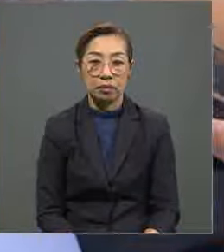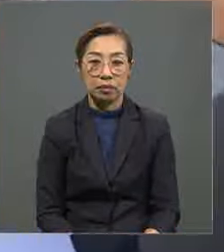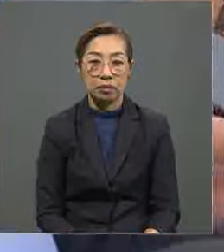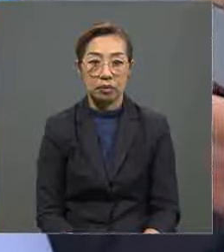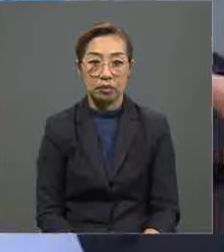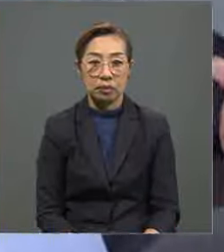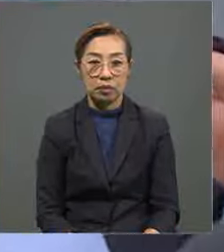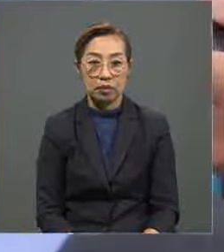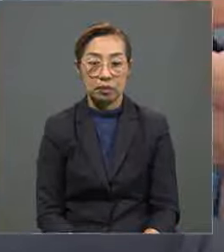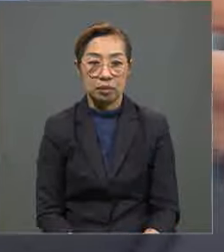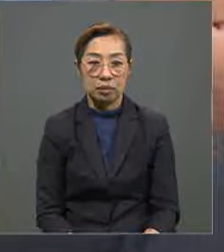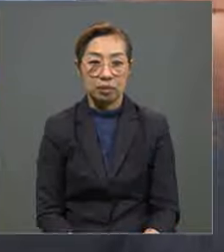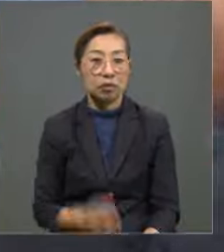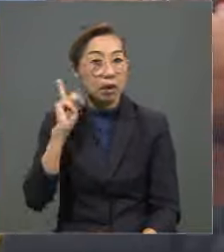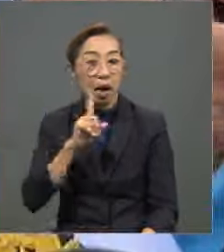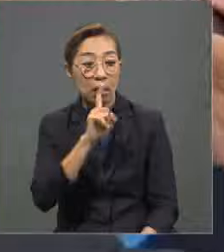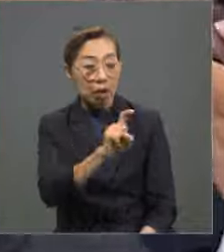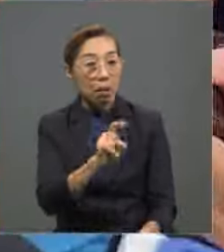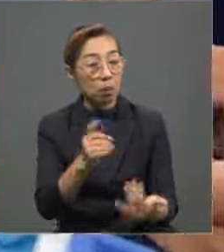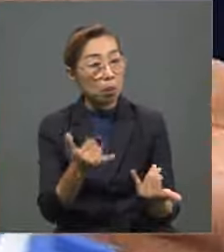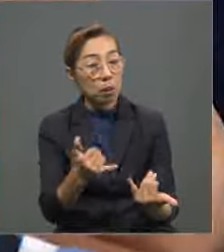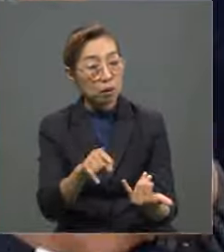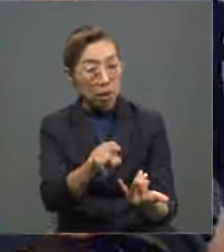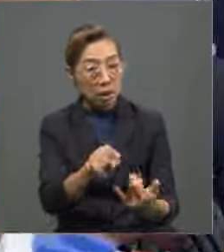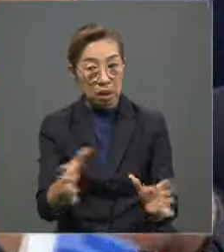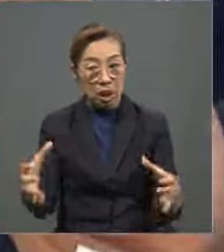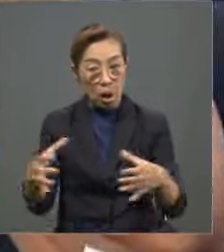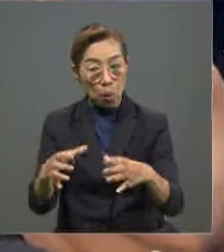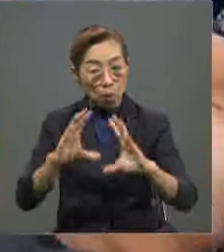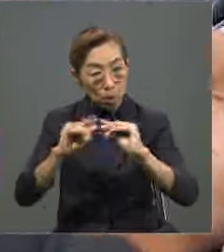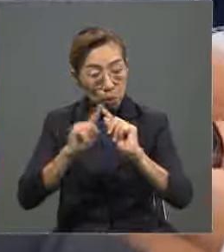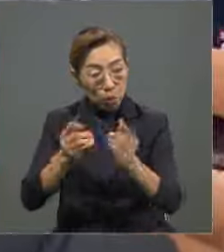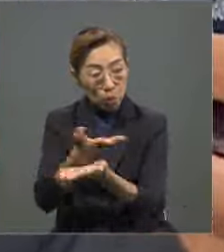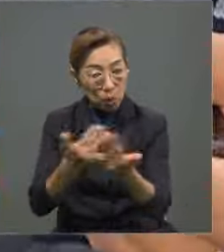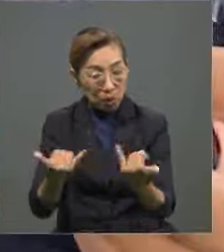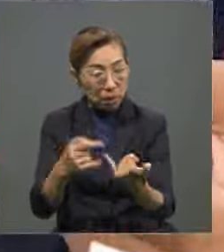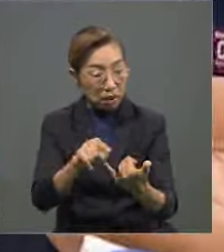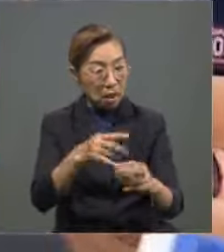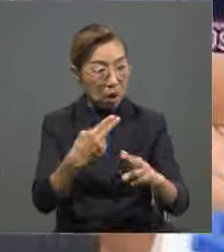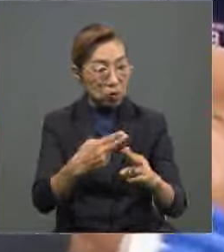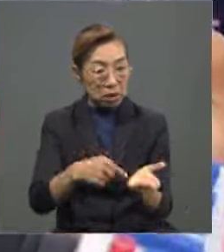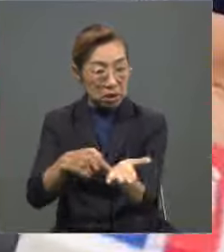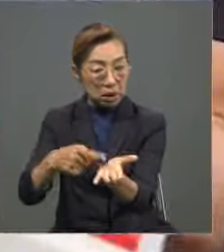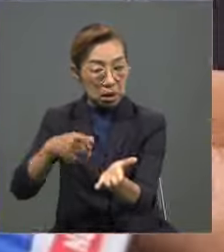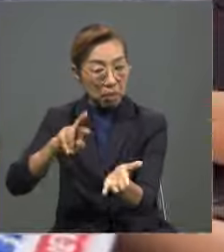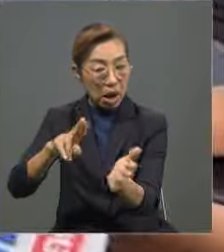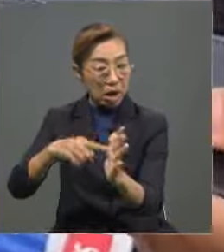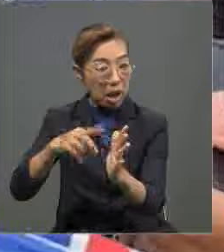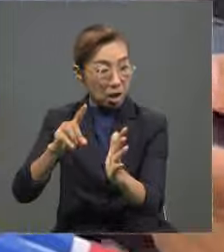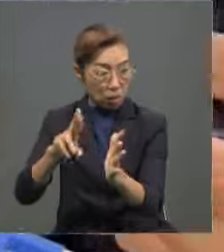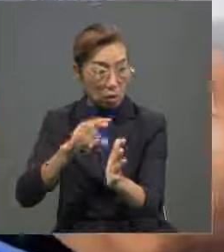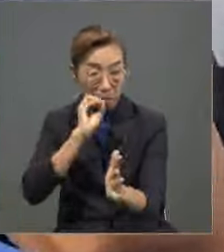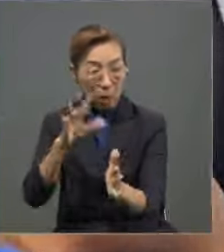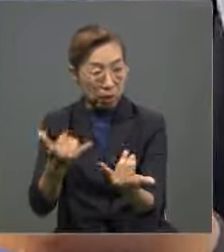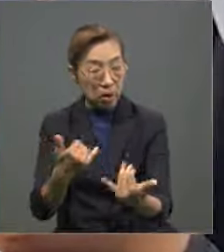ค่ะไม่แต่ว่าวันนี้วันนี้เราก็จะแจ้งในพรรร่วมเลยใช่มคะว่าเราเสนอเป็นบลดนะคะก็คือชัดเจนวันนี้ไม่